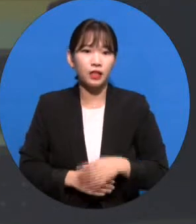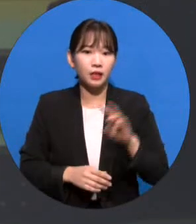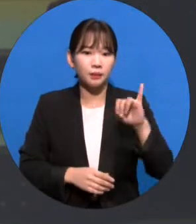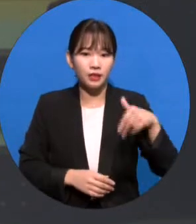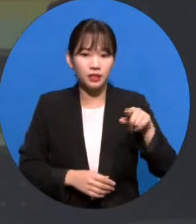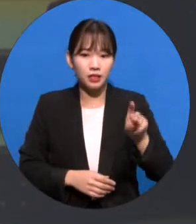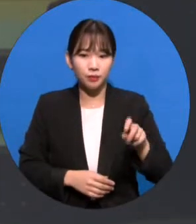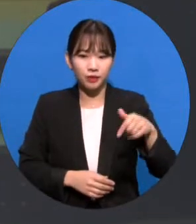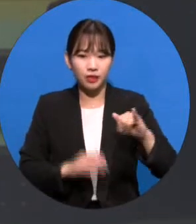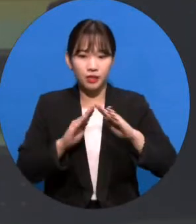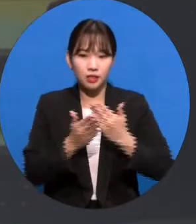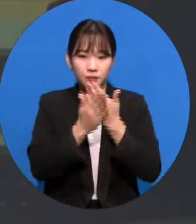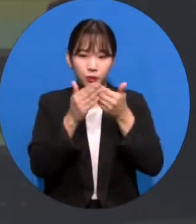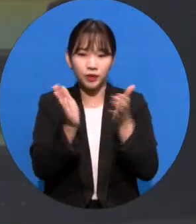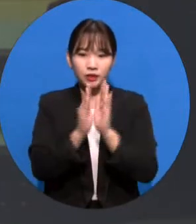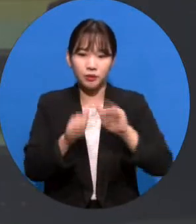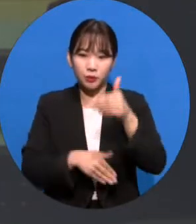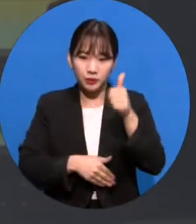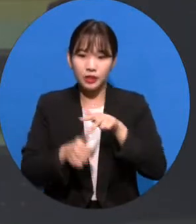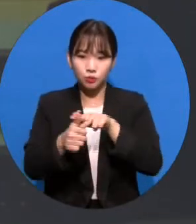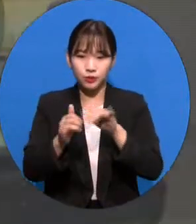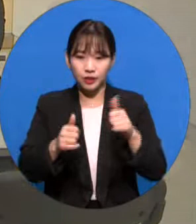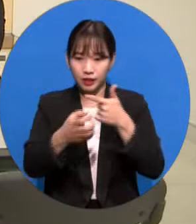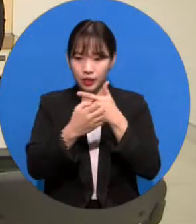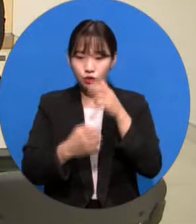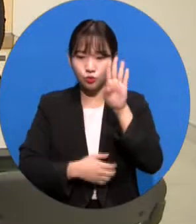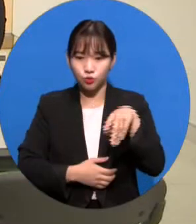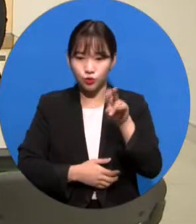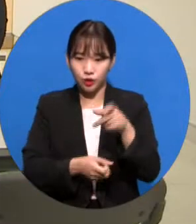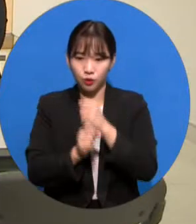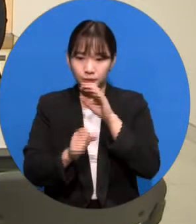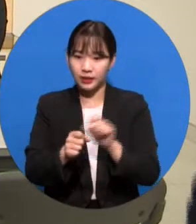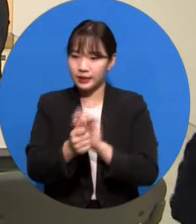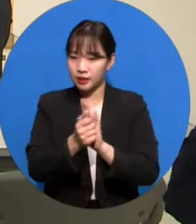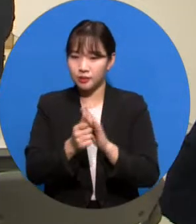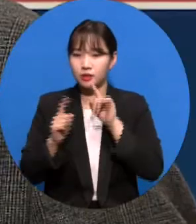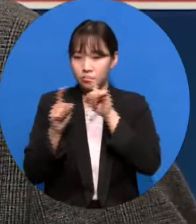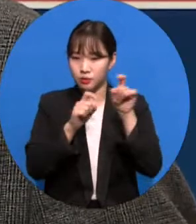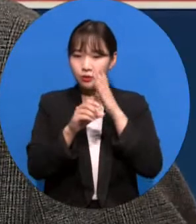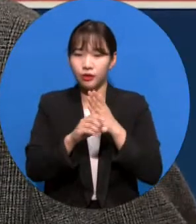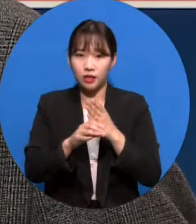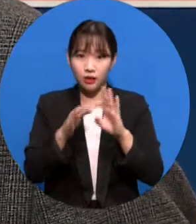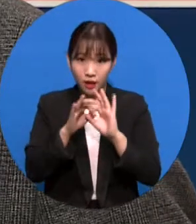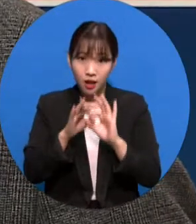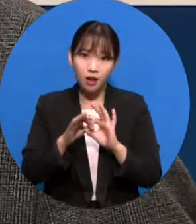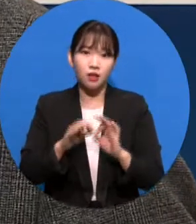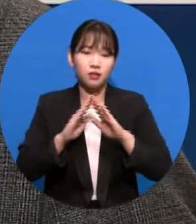민정계 진보당 전남도지사 후보가 낮에 부영 골프장 특혜 의혹과 관련해 전라남도에 해명을